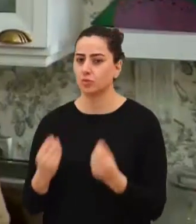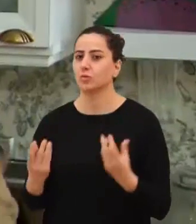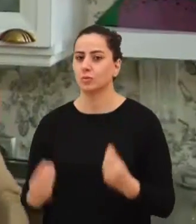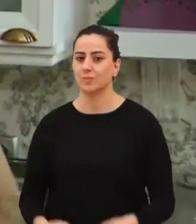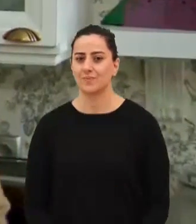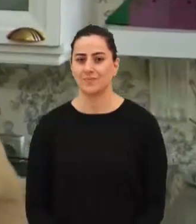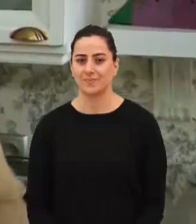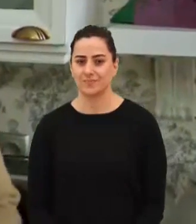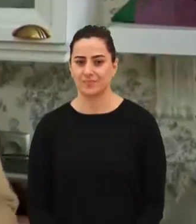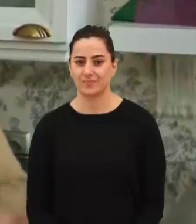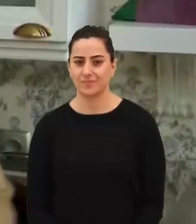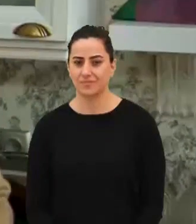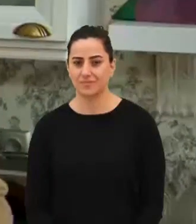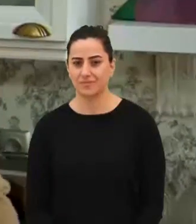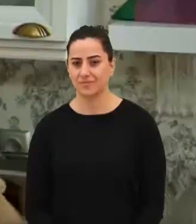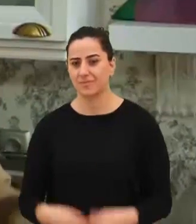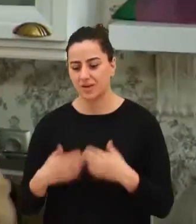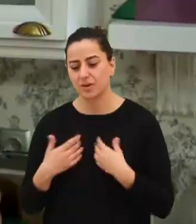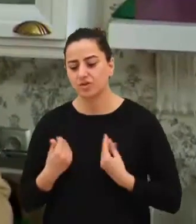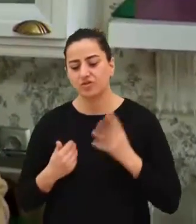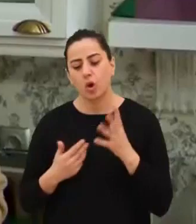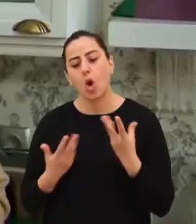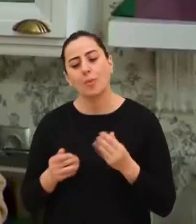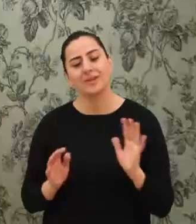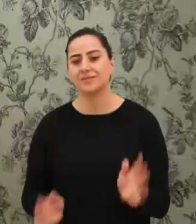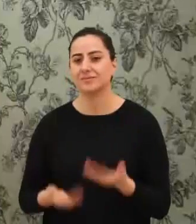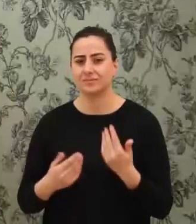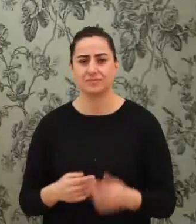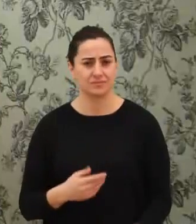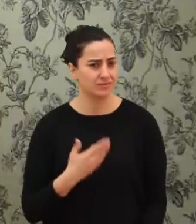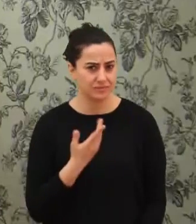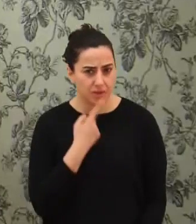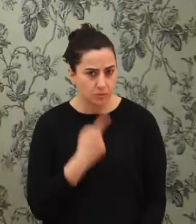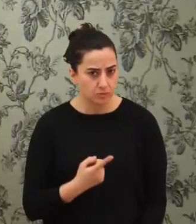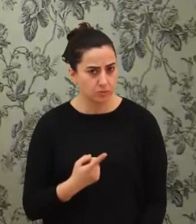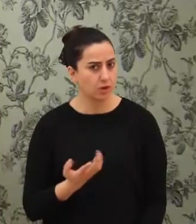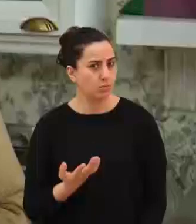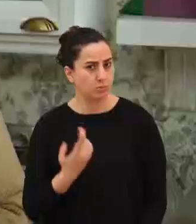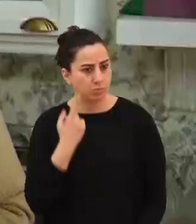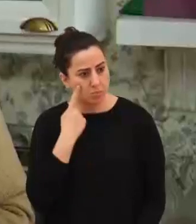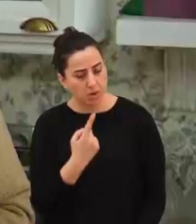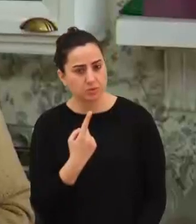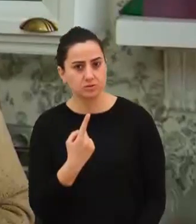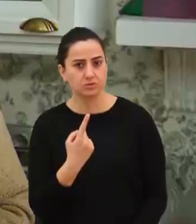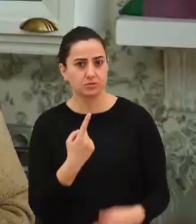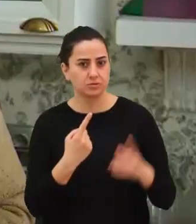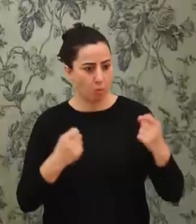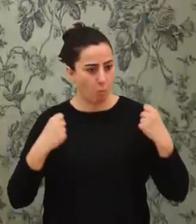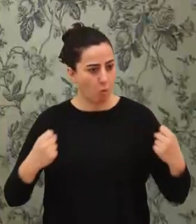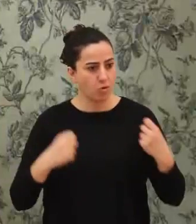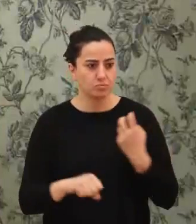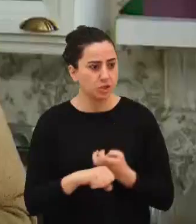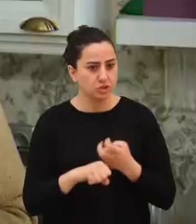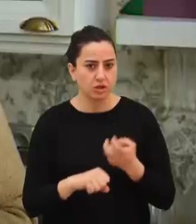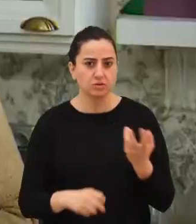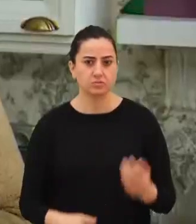Ya gerçi benim de sütüm pek fazla gelmedi ama ya işte. Ne diyorsun? Halbuki bakacak olursak mandıra gibisin